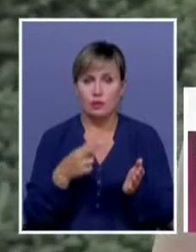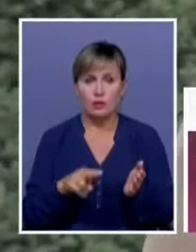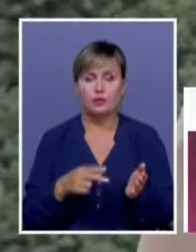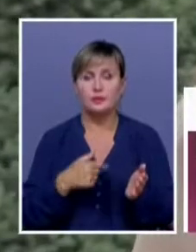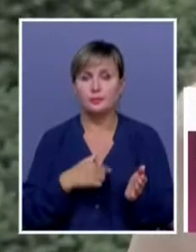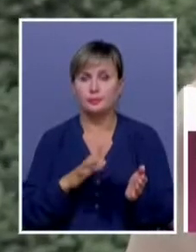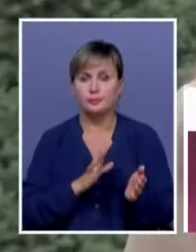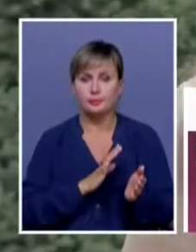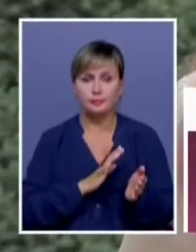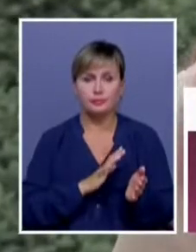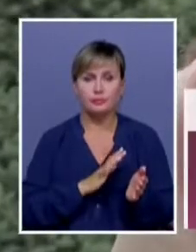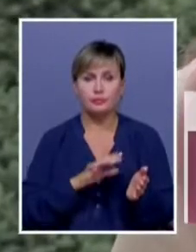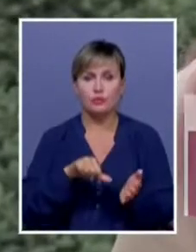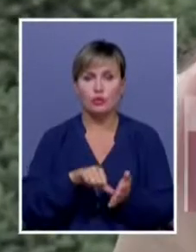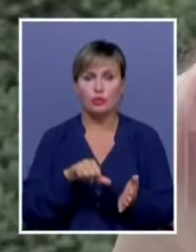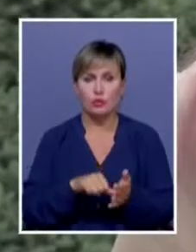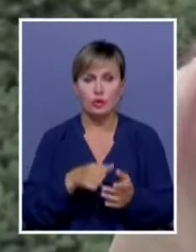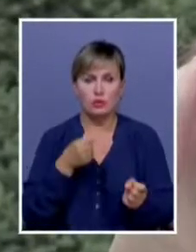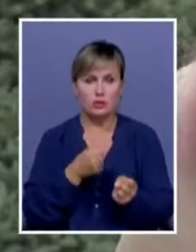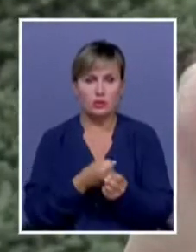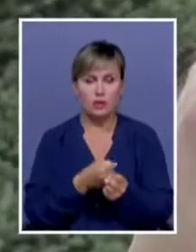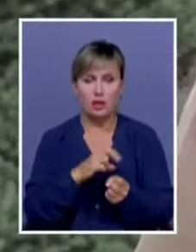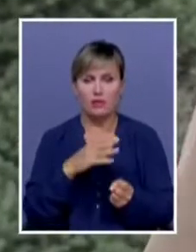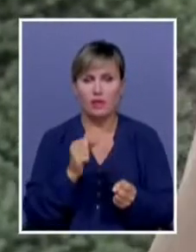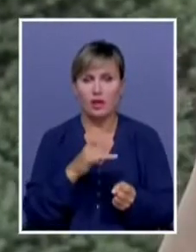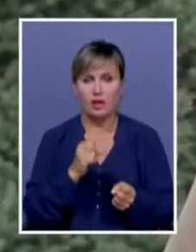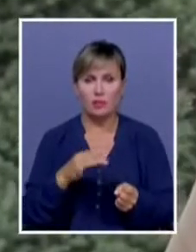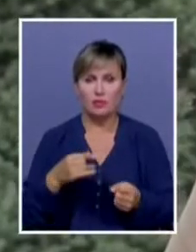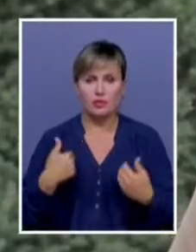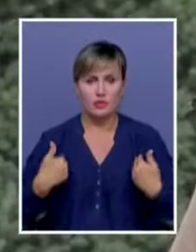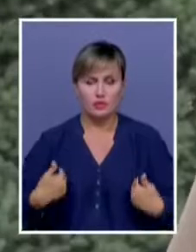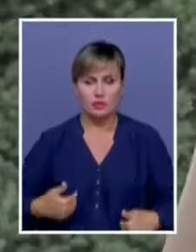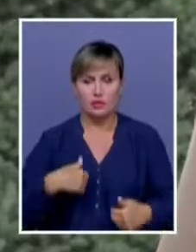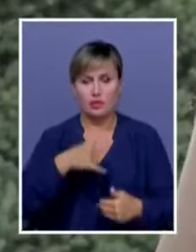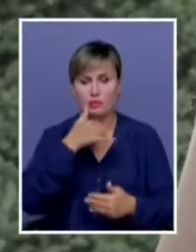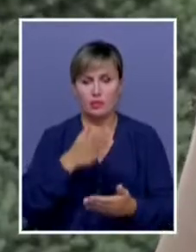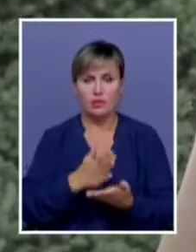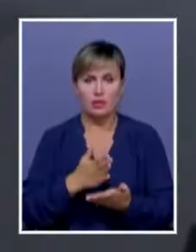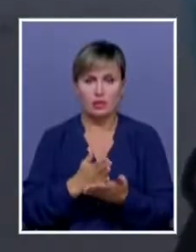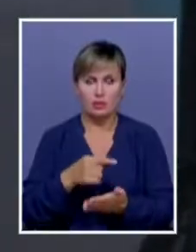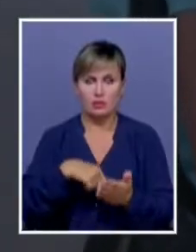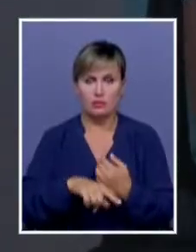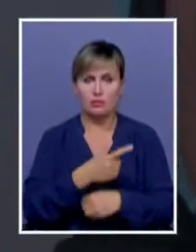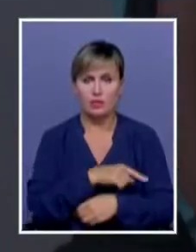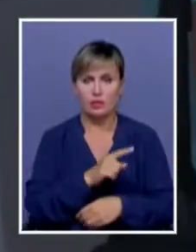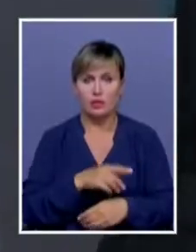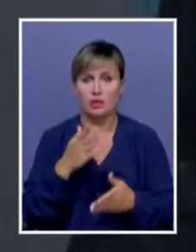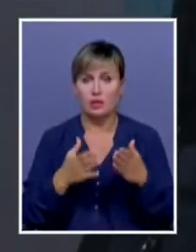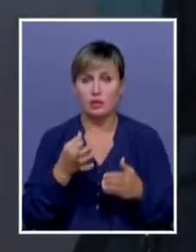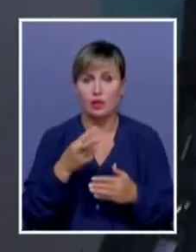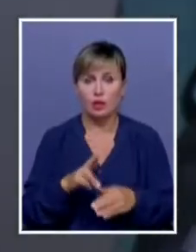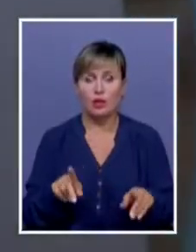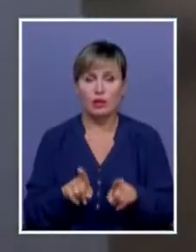была, была участником ДТП на Альфа-Раби, и я физически не могла находиться в этой больнице. Но если Ольга и Таня